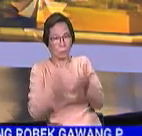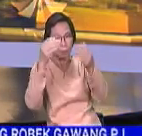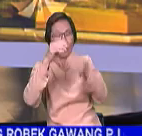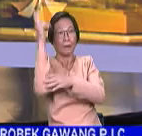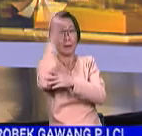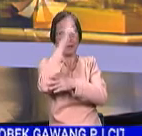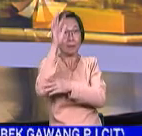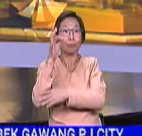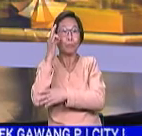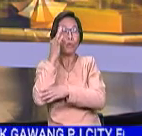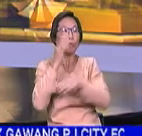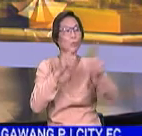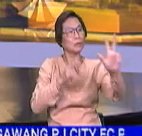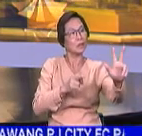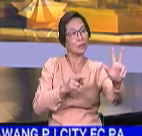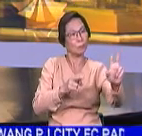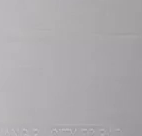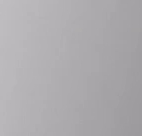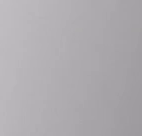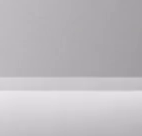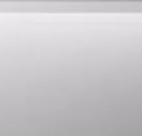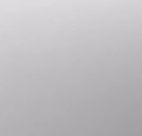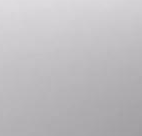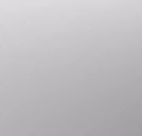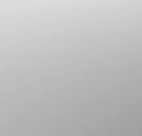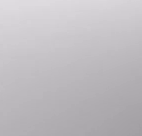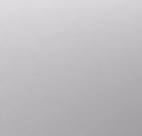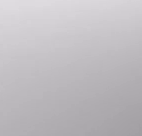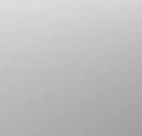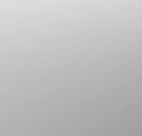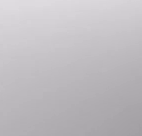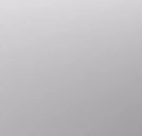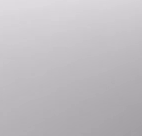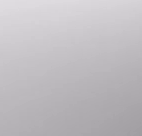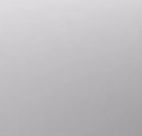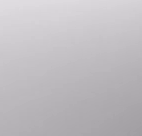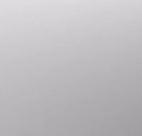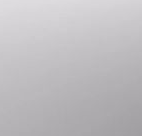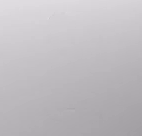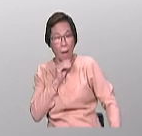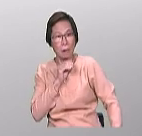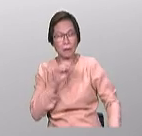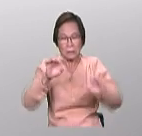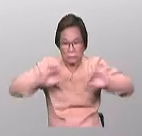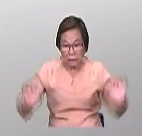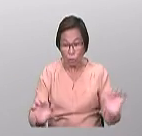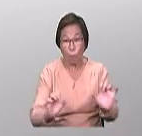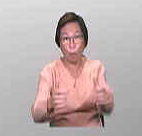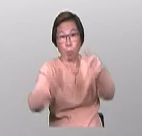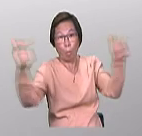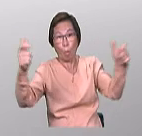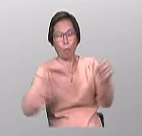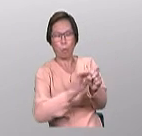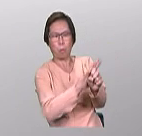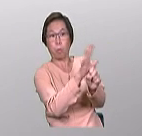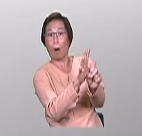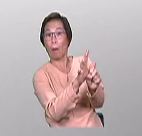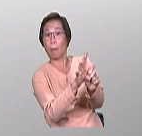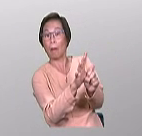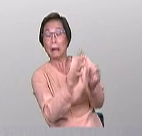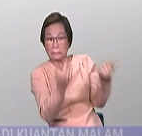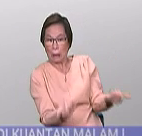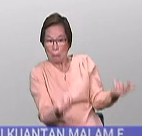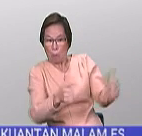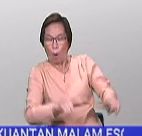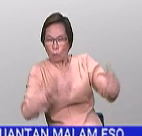krajaan persekutuan Betari 30 julai sripper kebagian the bercita2 nuray besar yaitu wa bakolbi 19 yang